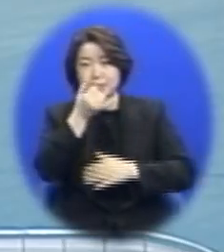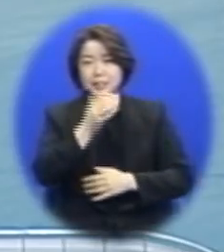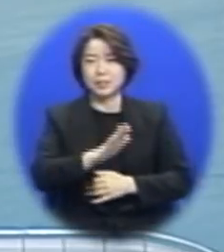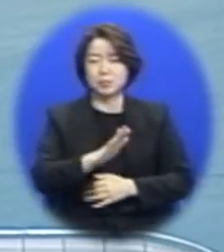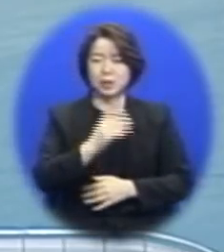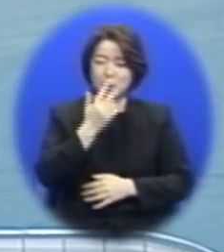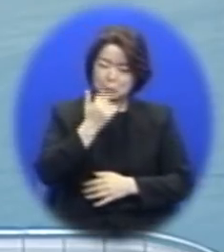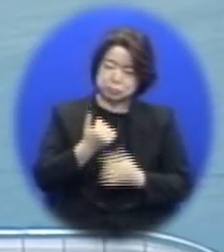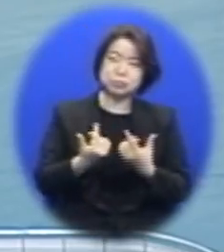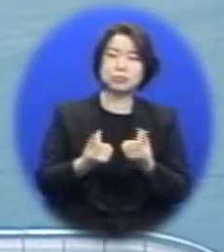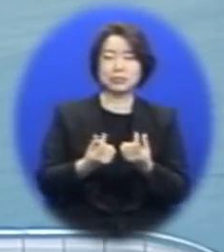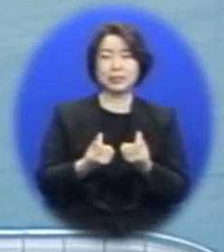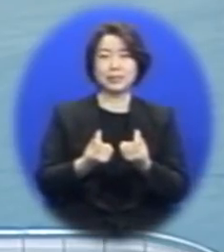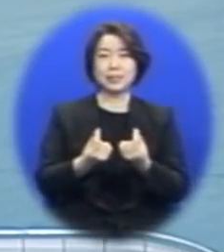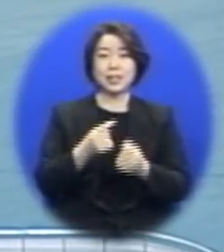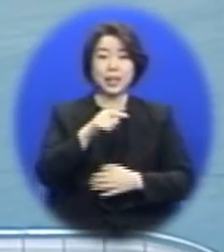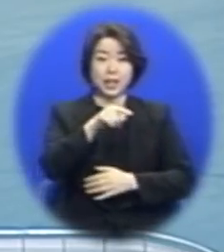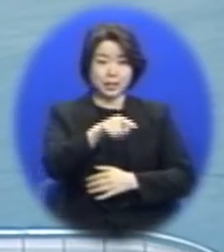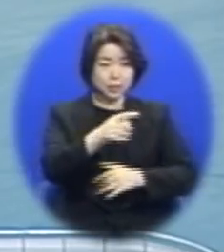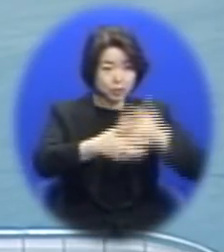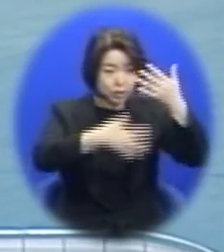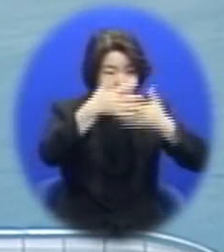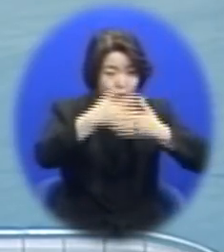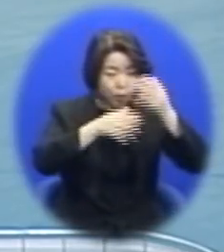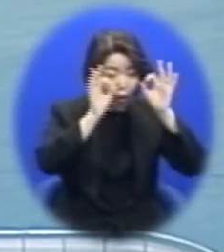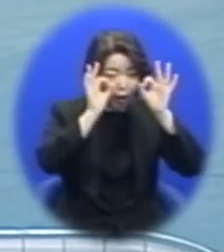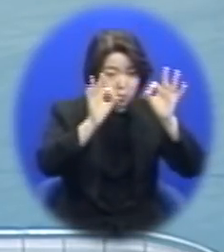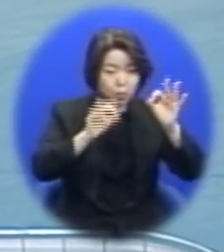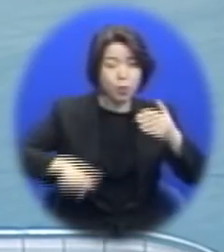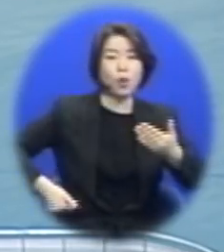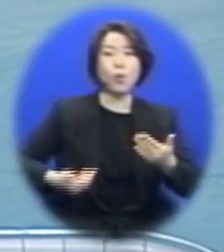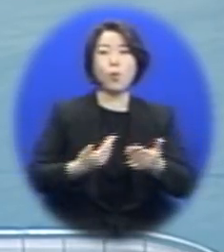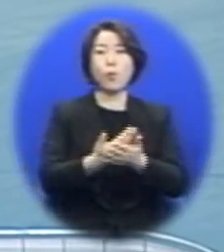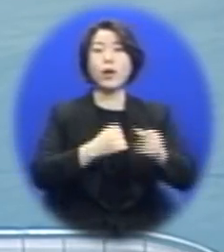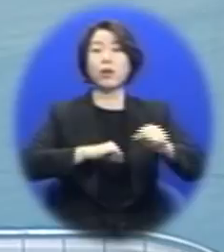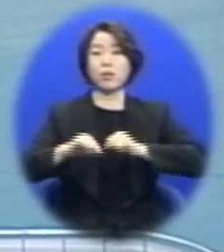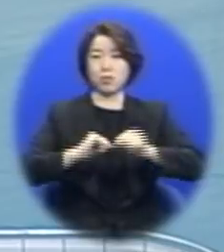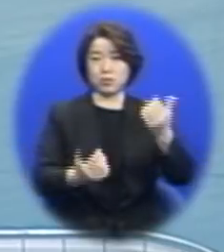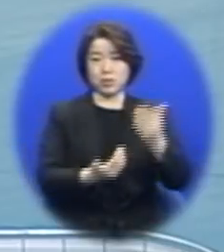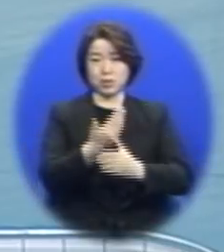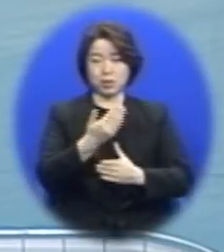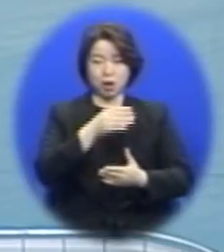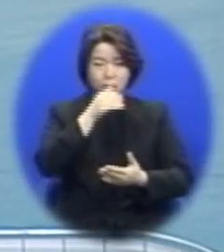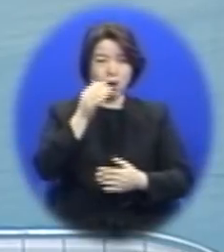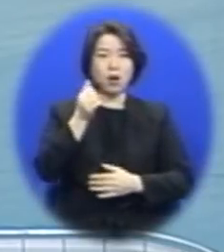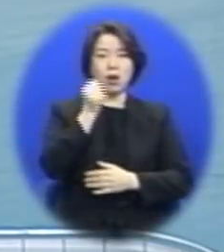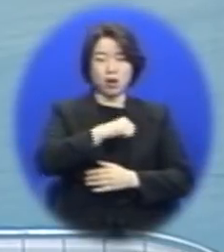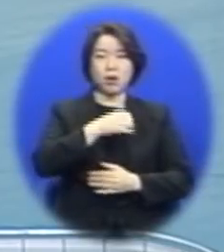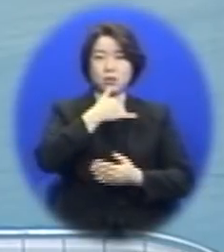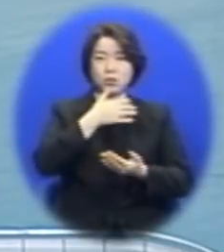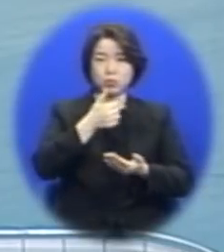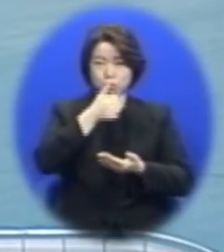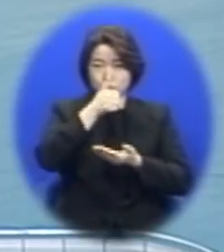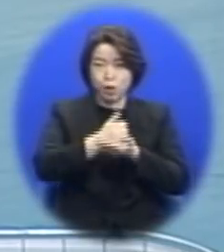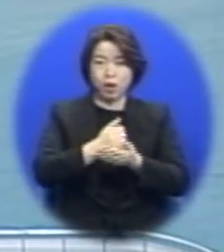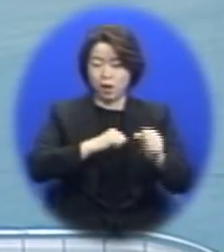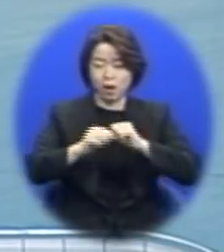유치해요. 그래도 그런 영화 보고도 회개 역사가 일어난다네. 죄지면 안 되겠구나. 그러니